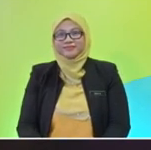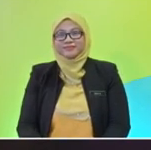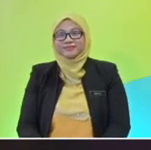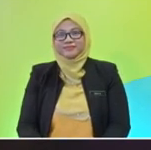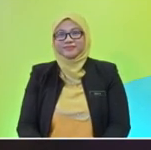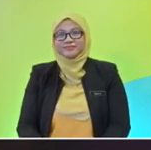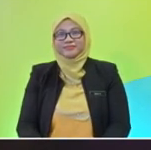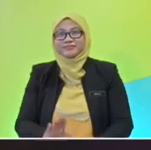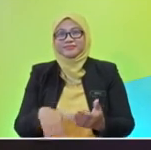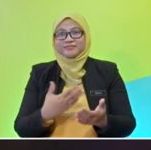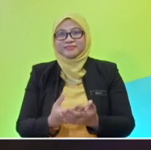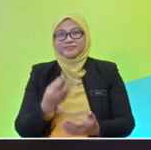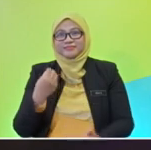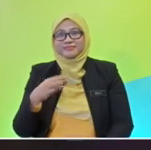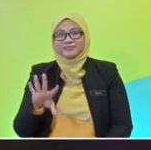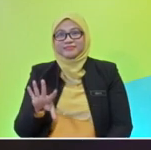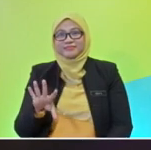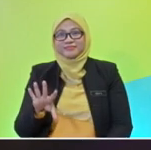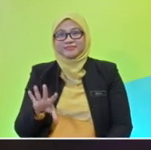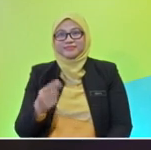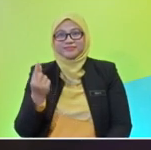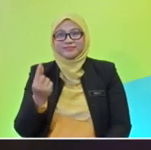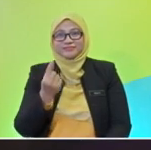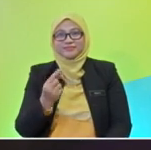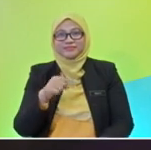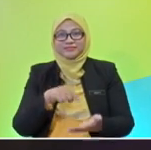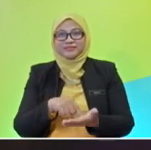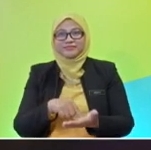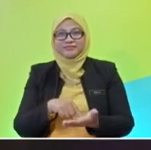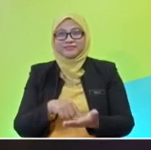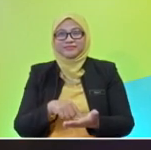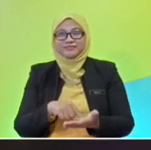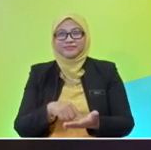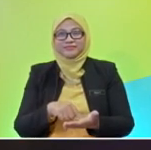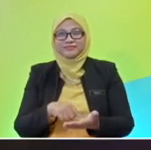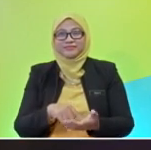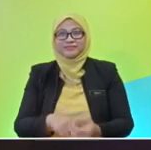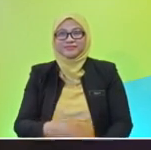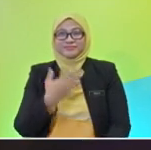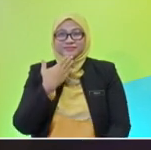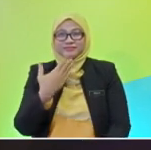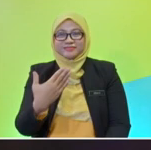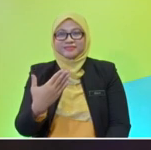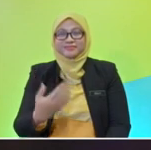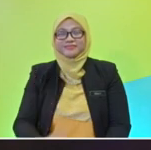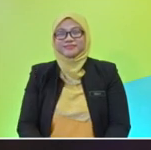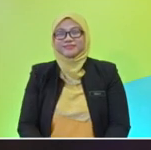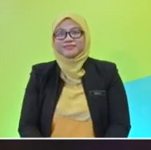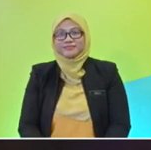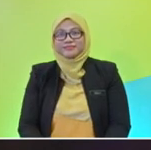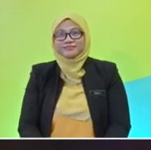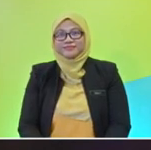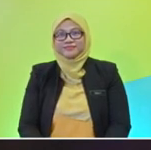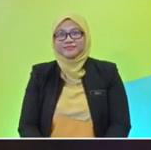sudah sejuta di sini Izinkan saya saudara ya saudara terima kasih mari mari mari